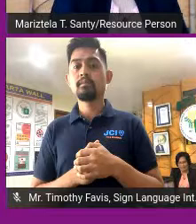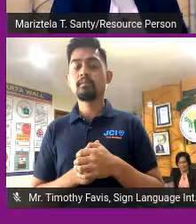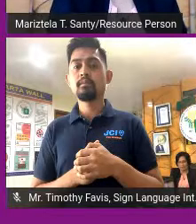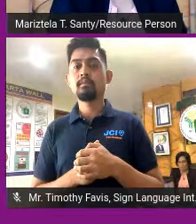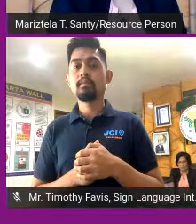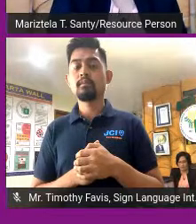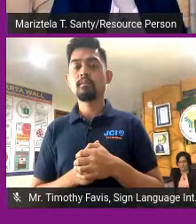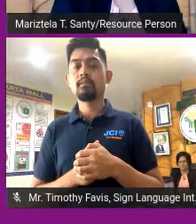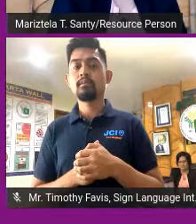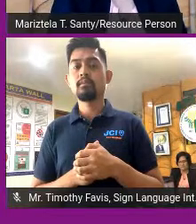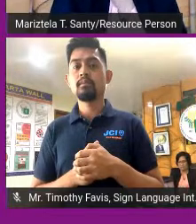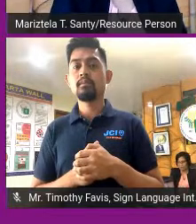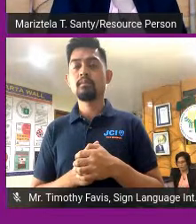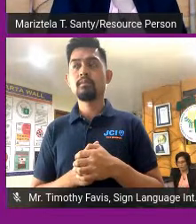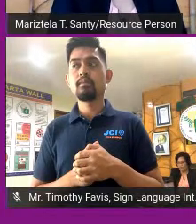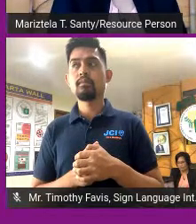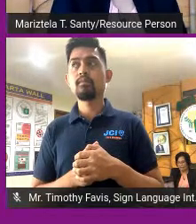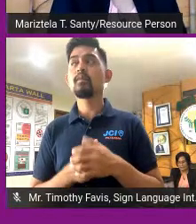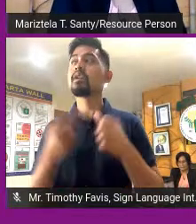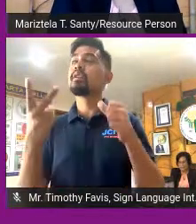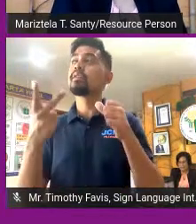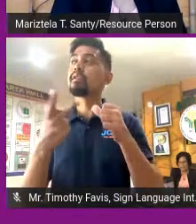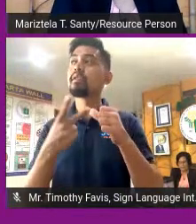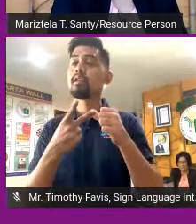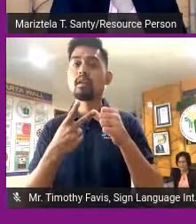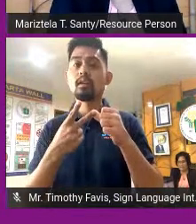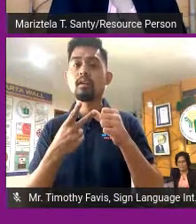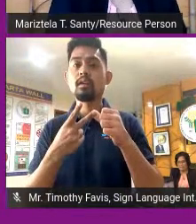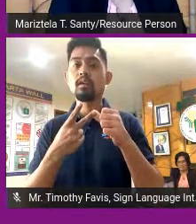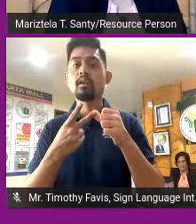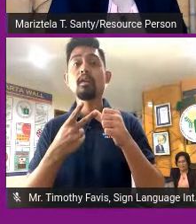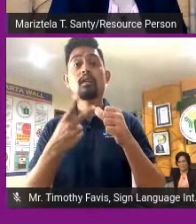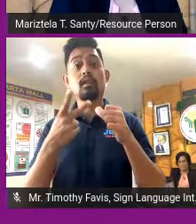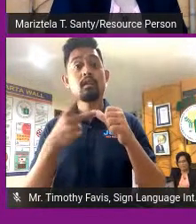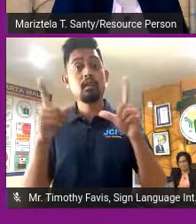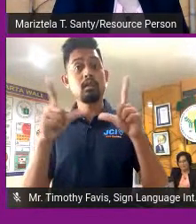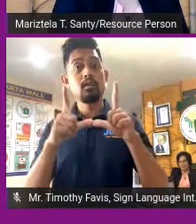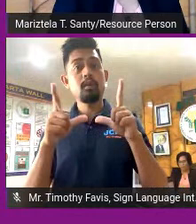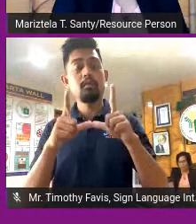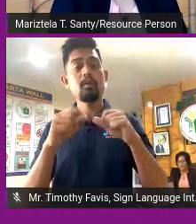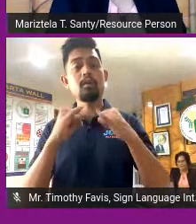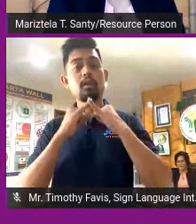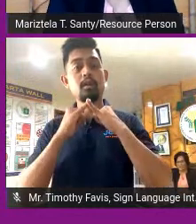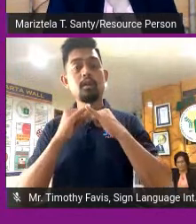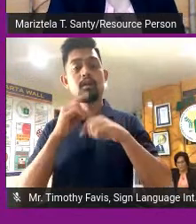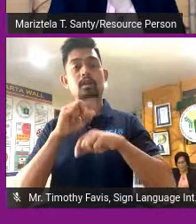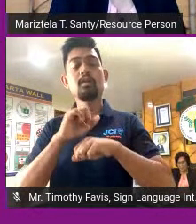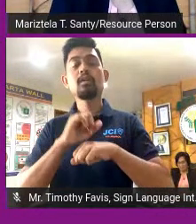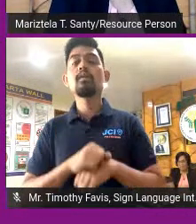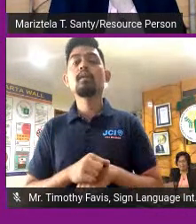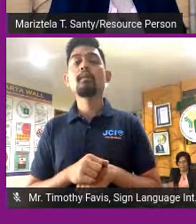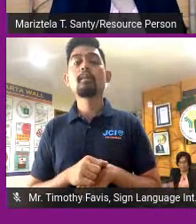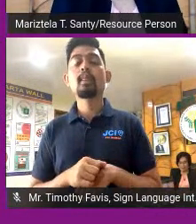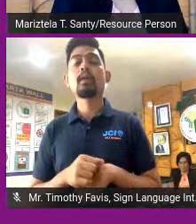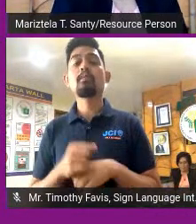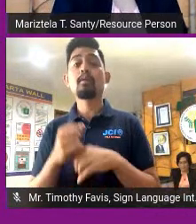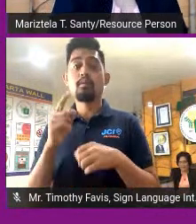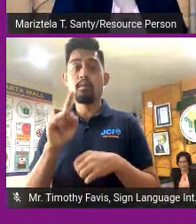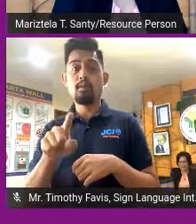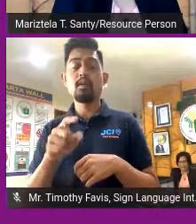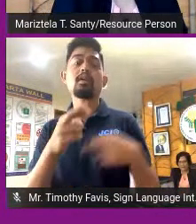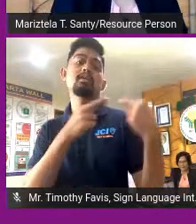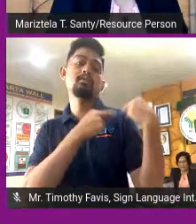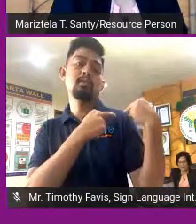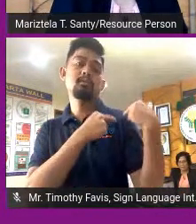at pananagutan. Ano po? Independence. Kasi pag may buhay ka, may ano ka, may pananagutan